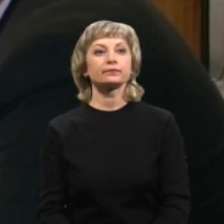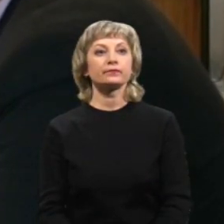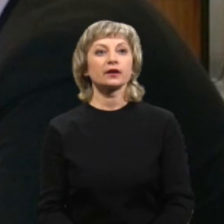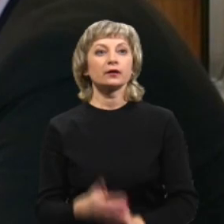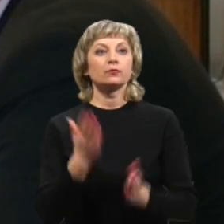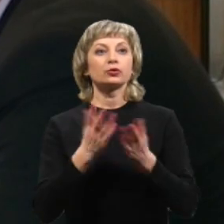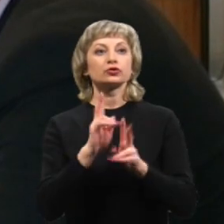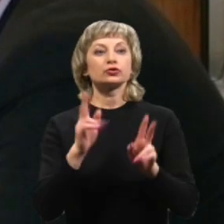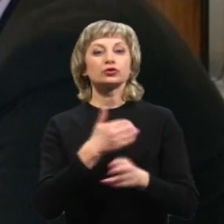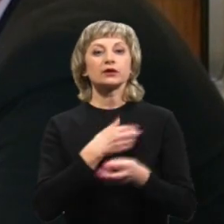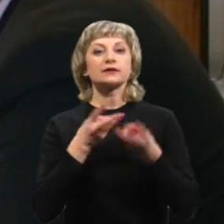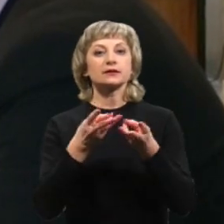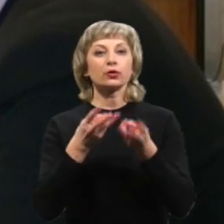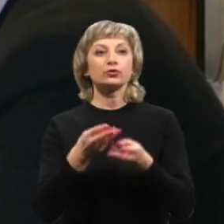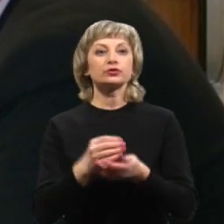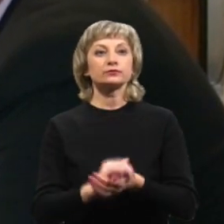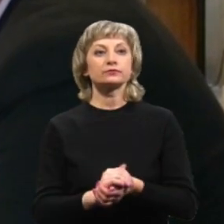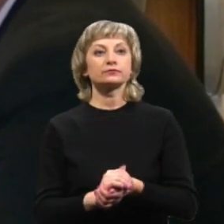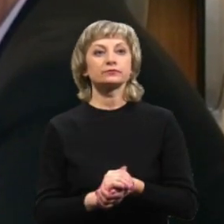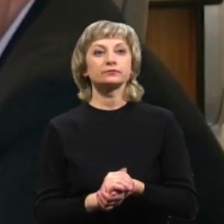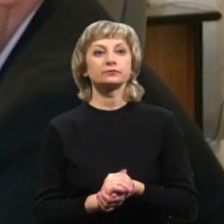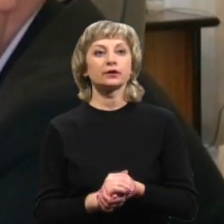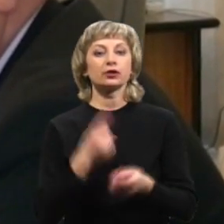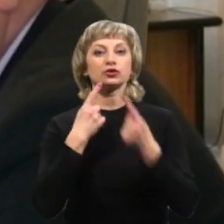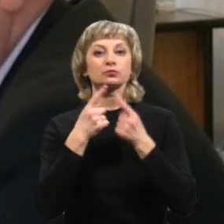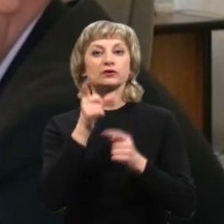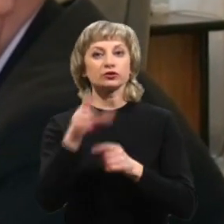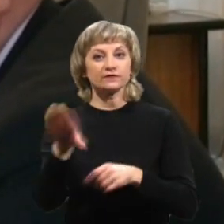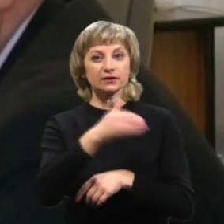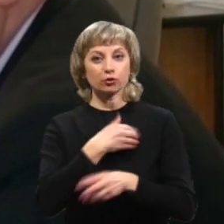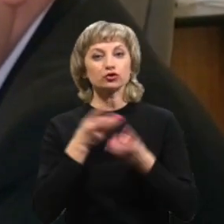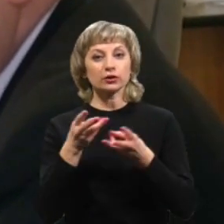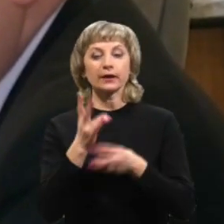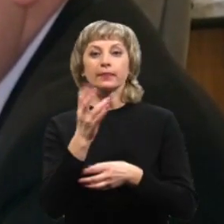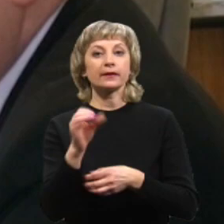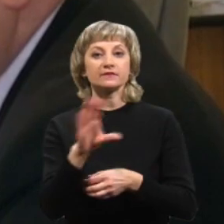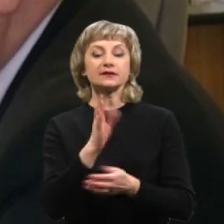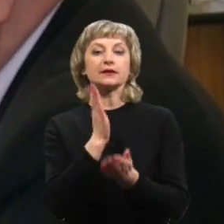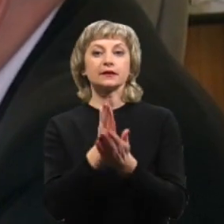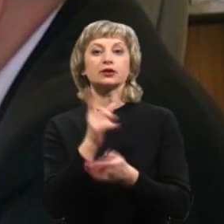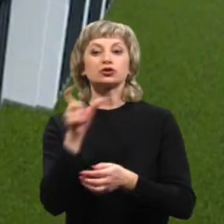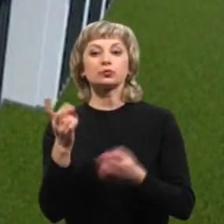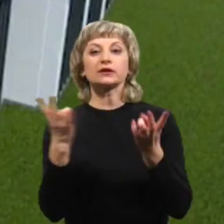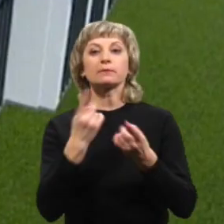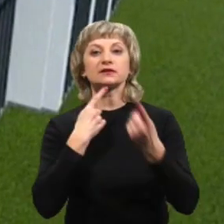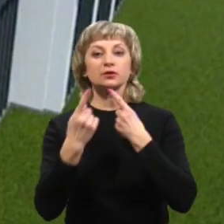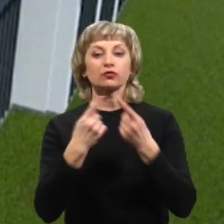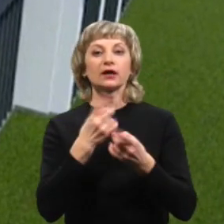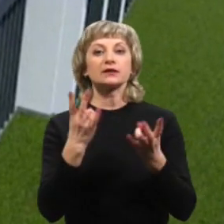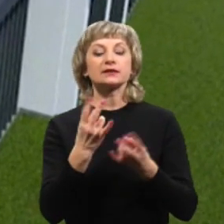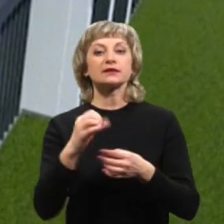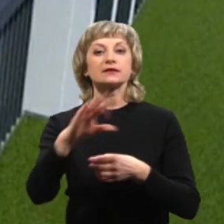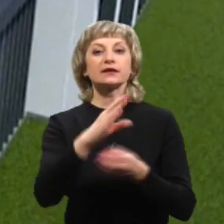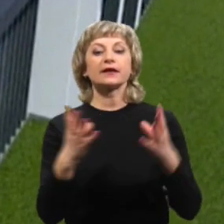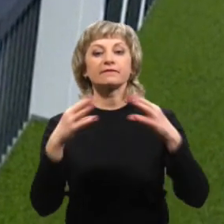захочуть кремацію. Правда, я вчора розмовляла з людьми. І всі хочуть крематорій? Не всі, але з людьми треба спілкуватися. Зараз європейський